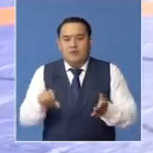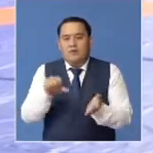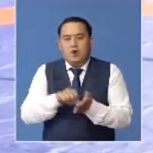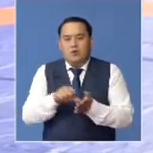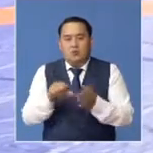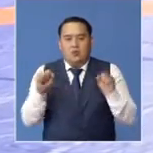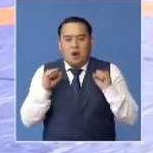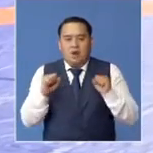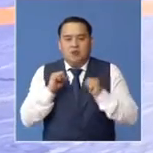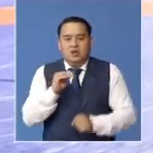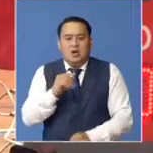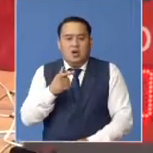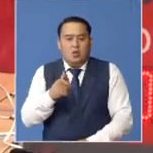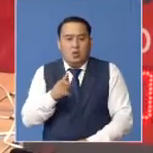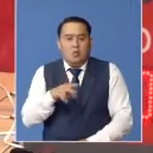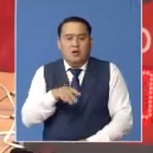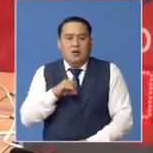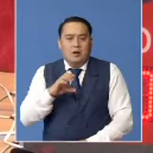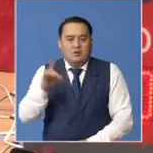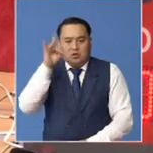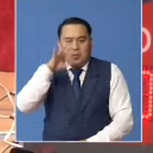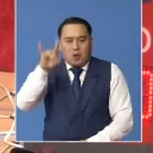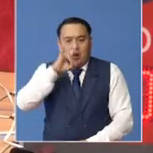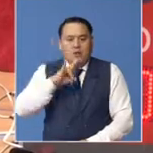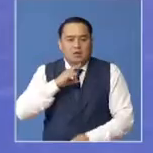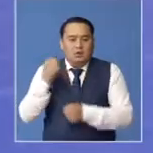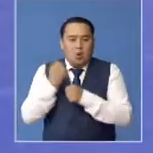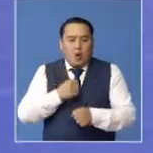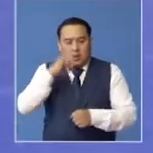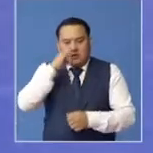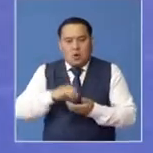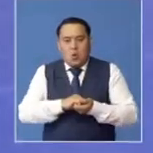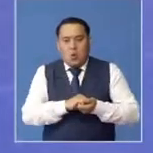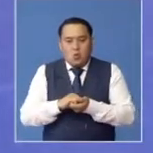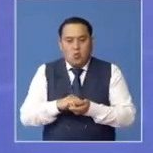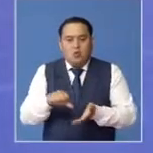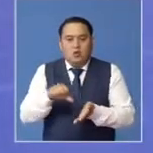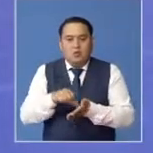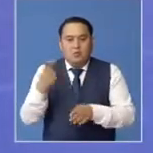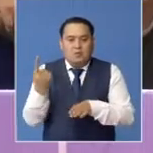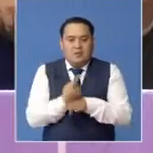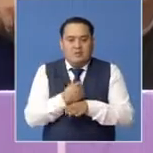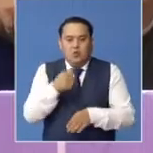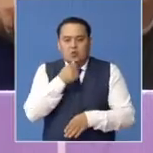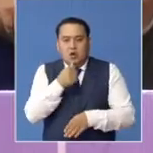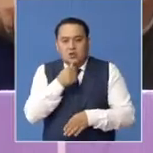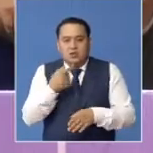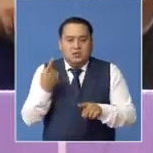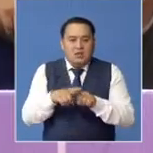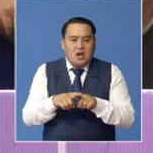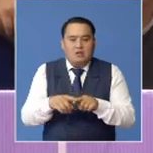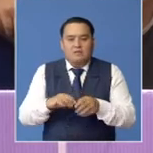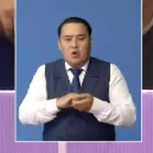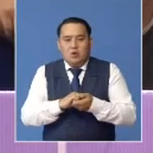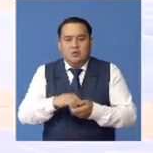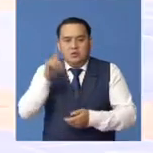выступает спортсмен из ЖТСУ. Мирас Уалиев, чемпион Казахстана по дзюдо и хазак-курюсы, в панкратионе дебютировал впервые. Навыки и техника единоборств